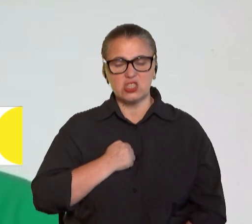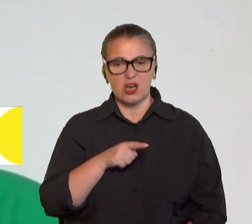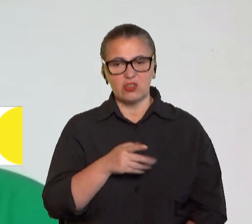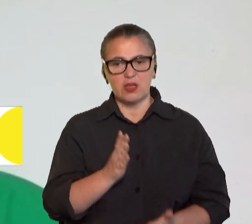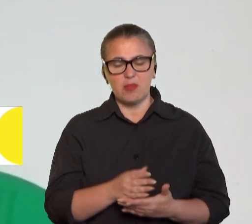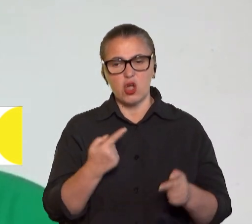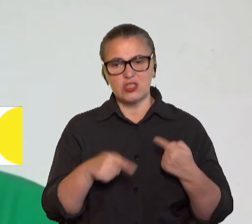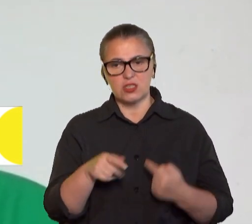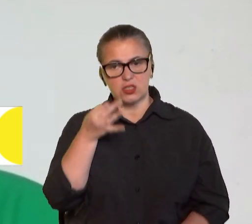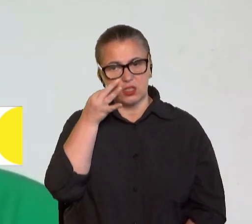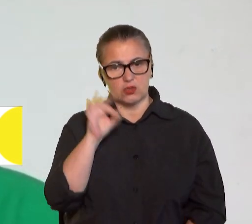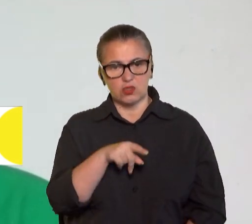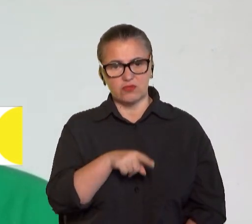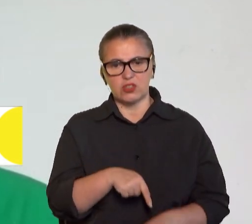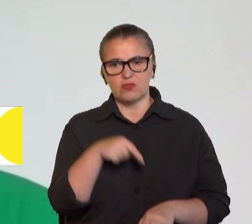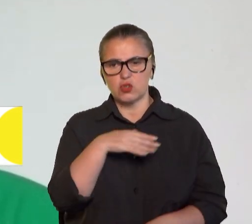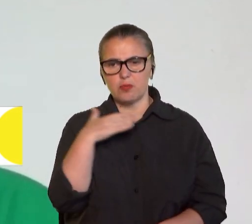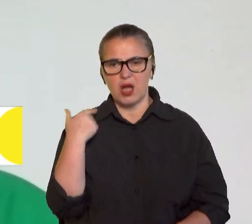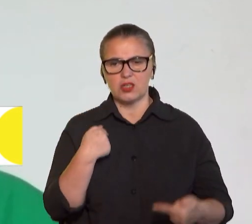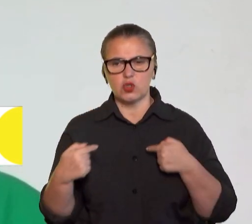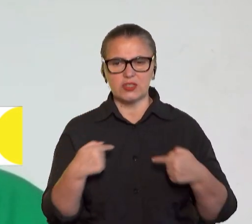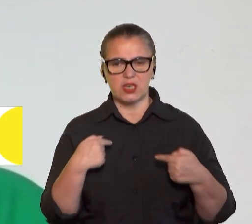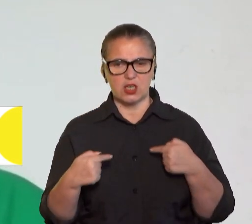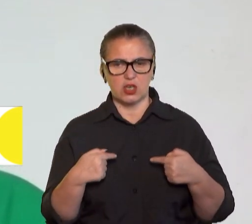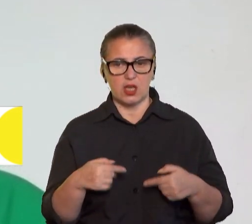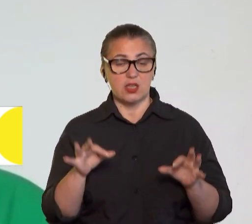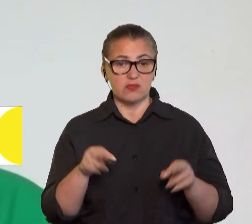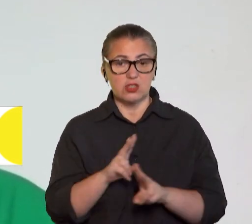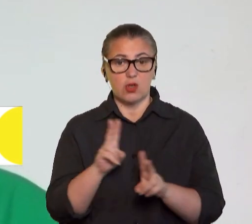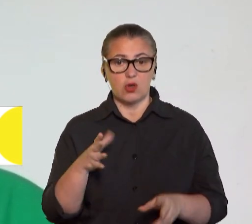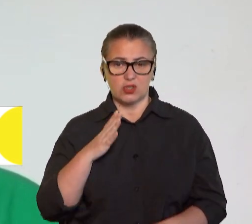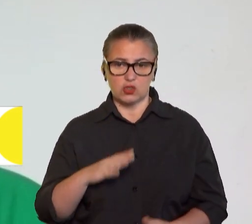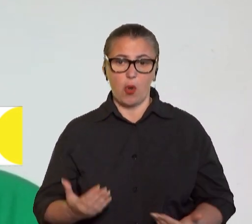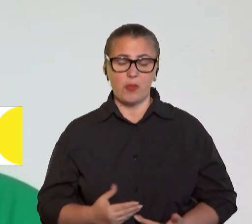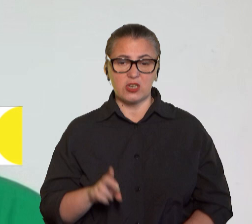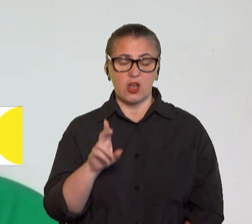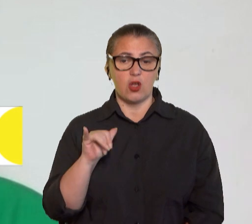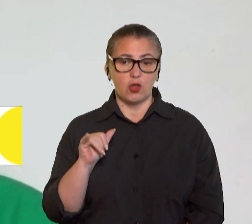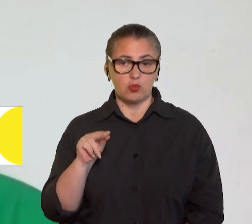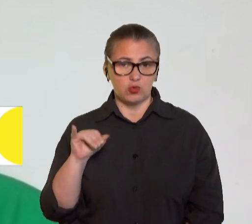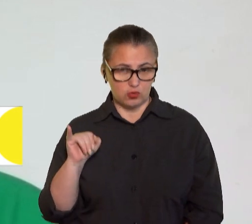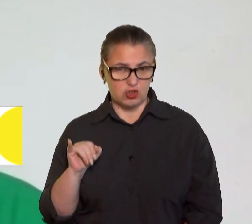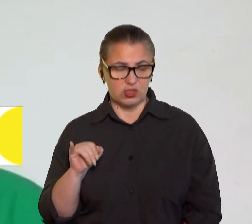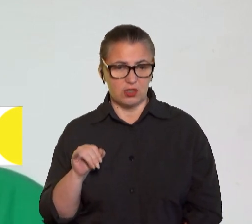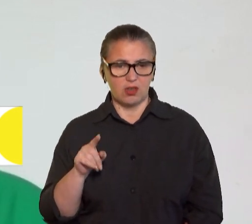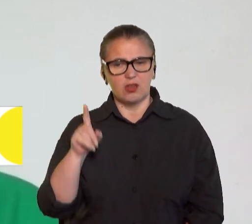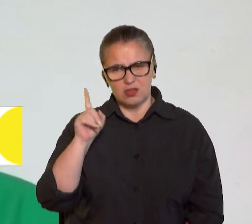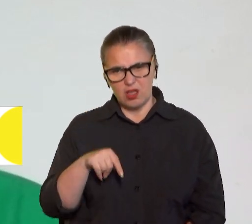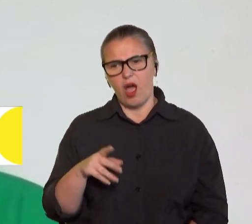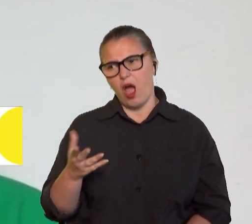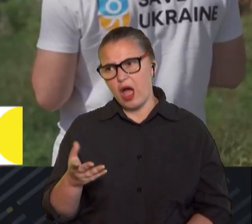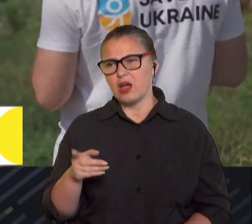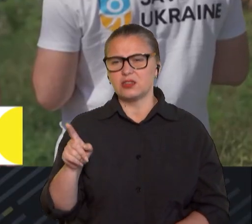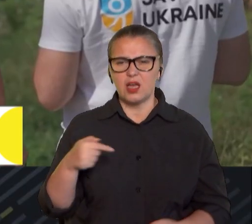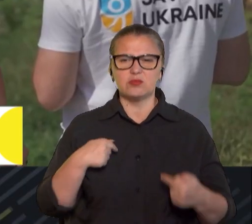інший досвід. Вони зазнали багато страждань. Звісно, той, хто пережив окупацію Бучі, може сказати, та, які там страждання, тому що